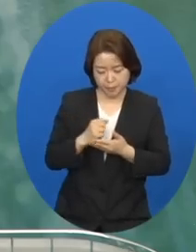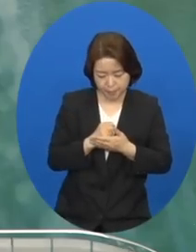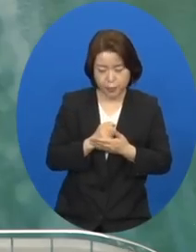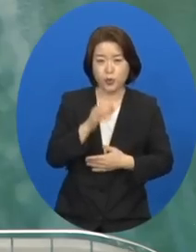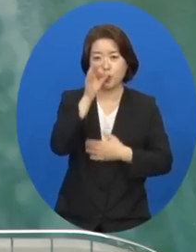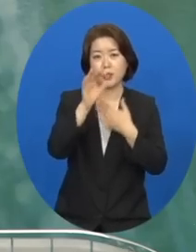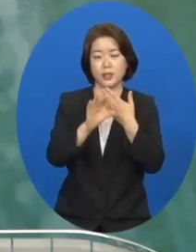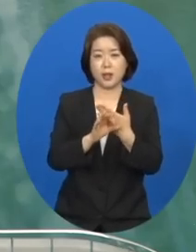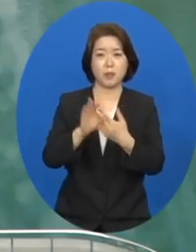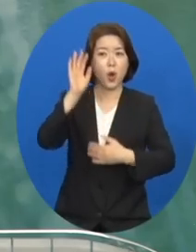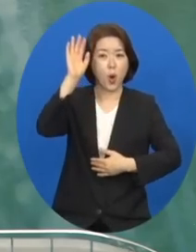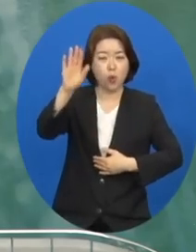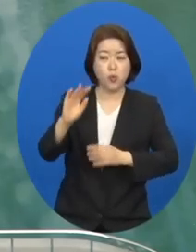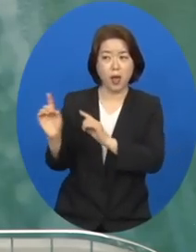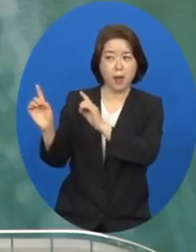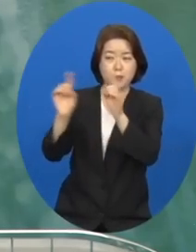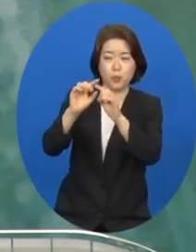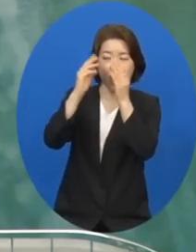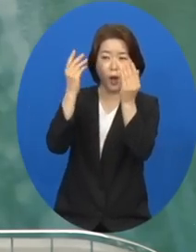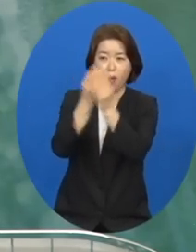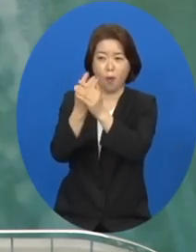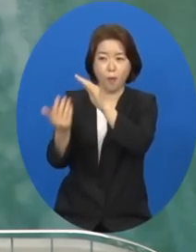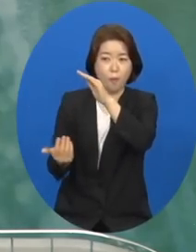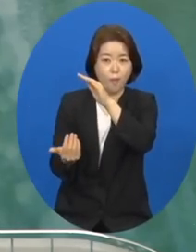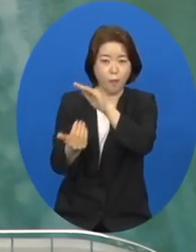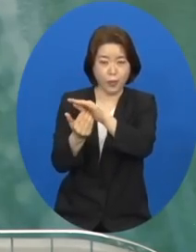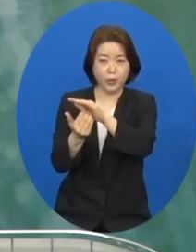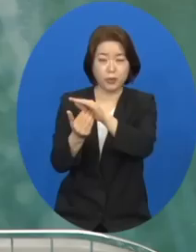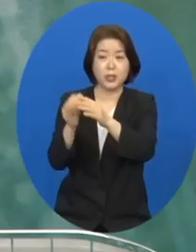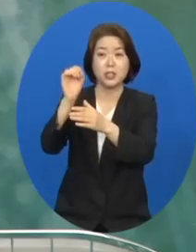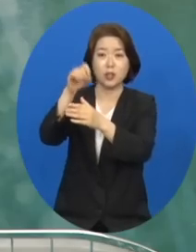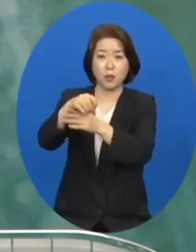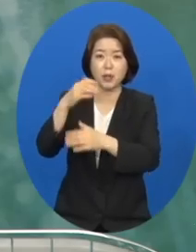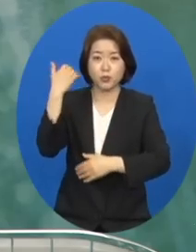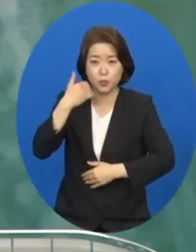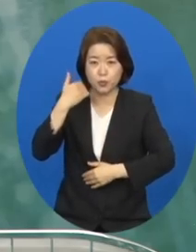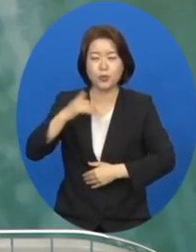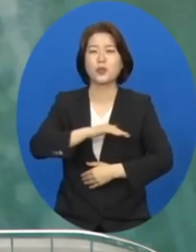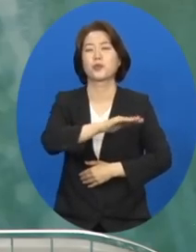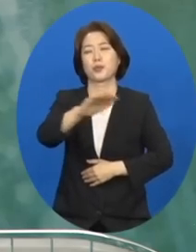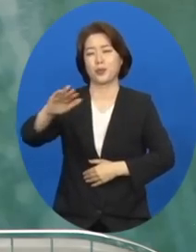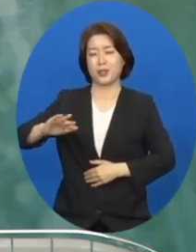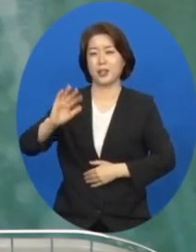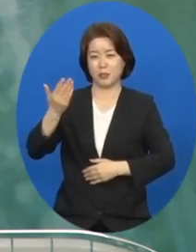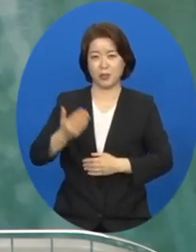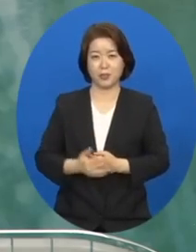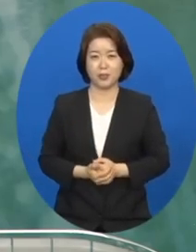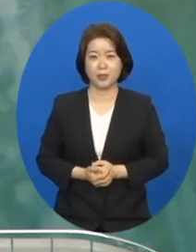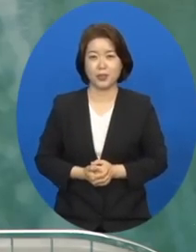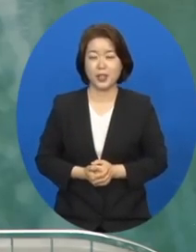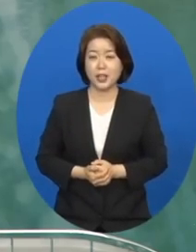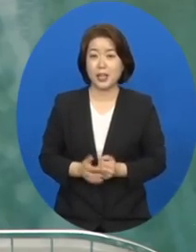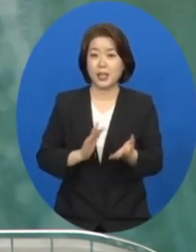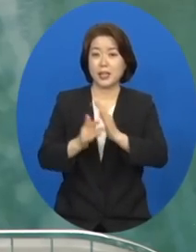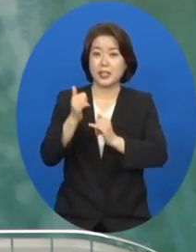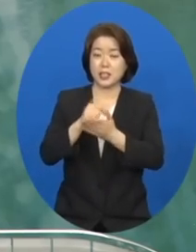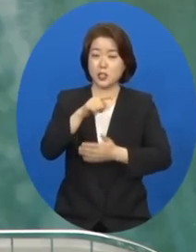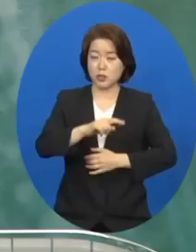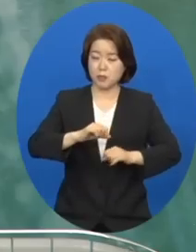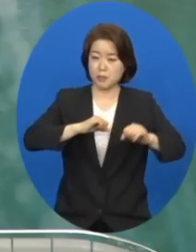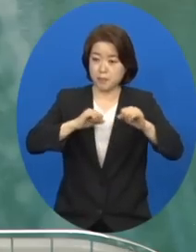나중에 부활의 완성된 열매가 바로 우리라는 것을 깨닫게 되는 것이죠 예수님의 이 사역과